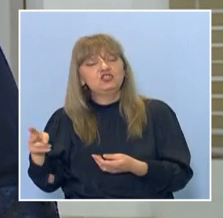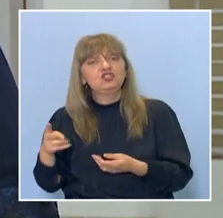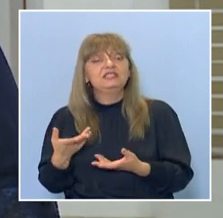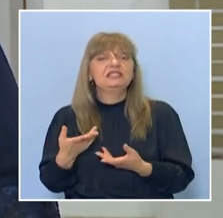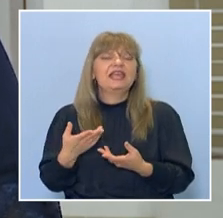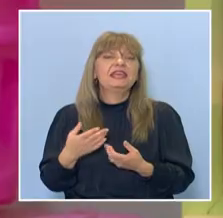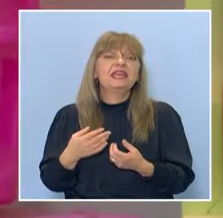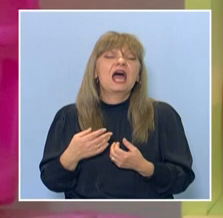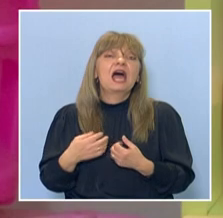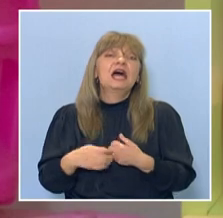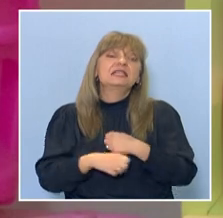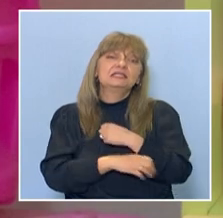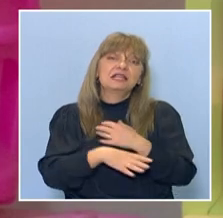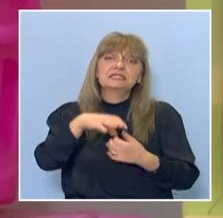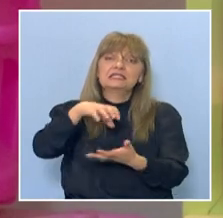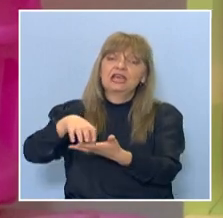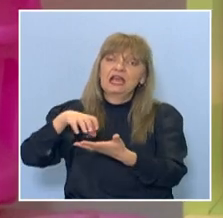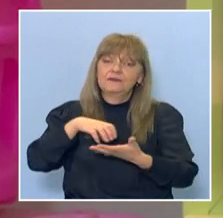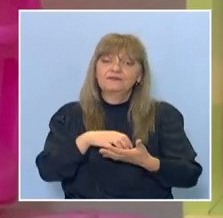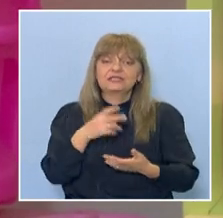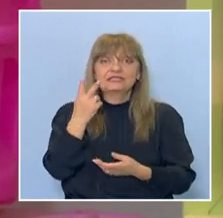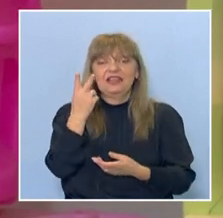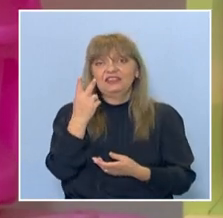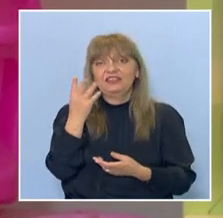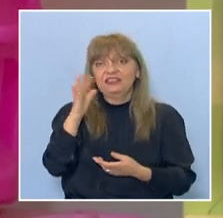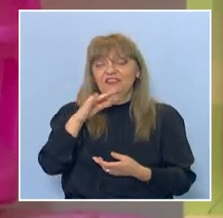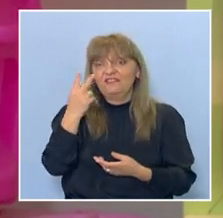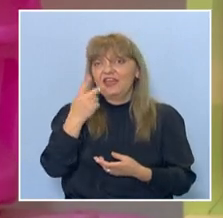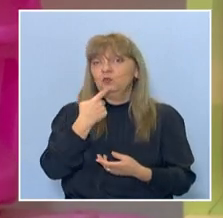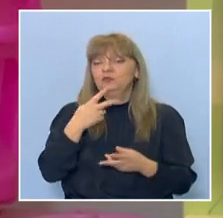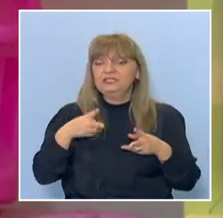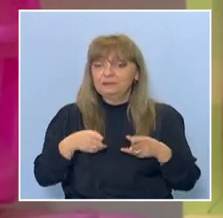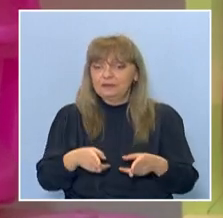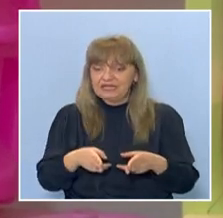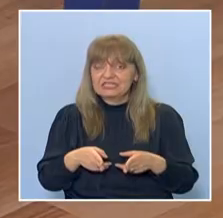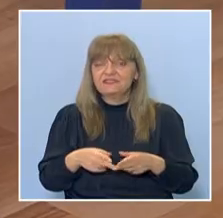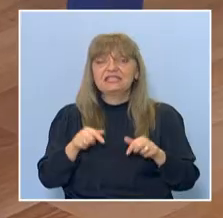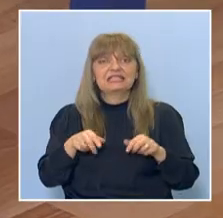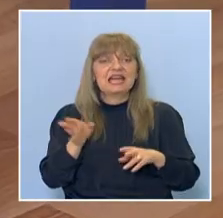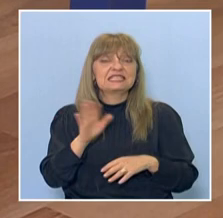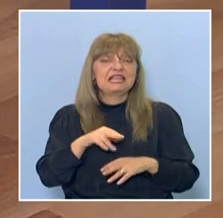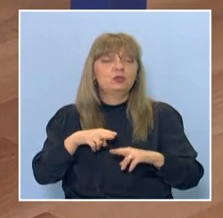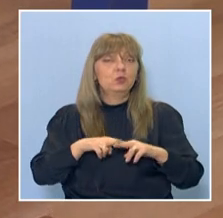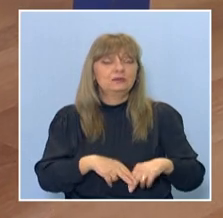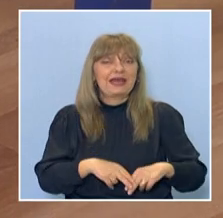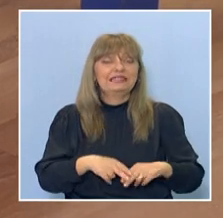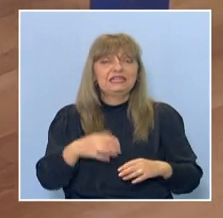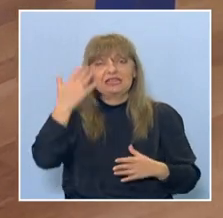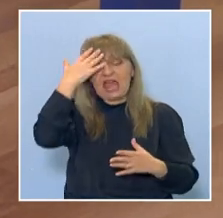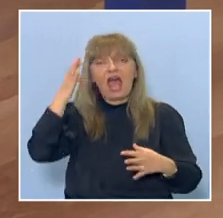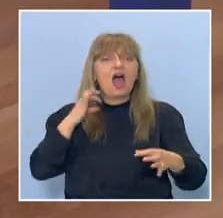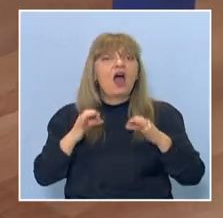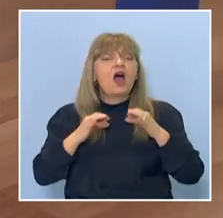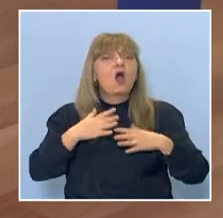ромски махали. След 2 години прекъсване, сега след отпадане на COVID-мерките, в центъра възстановяват услугата